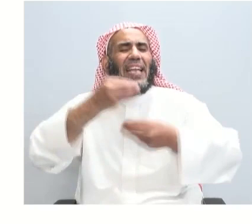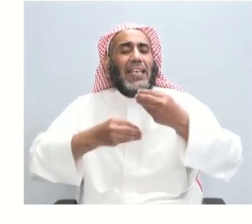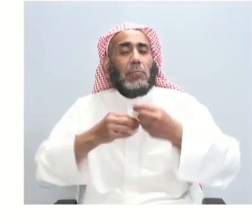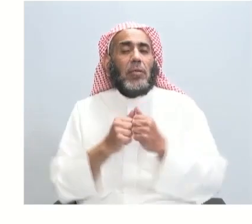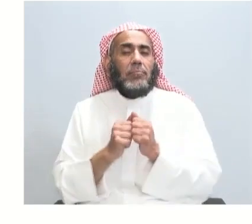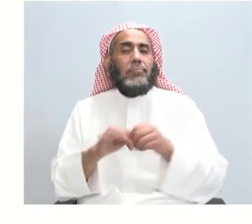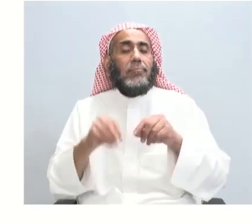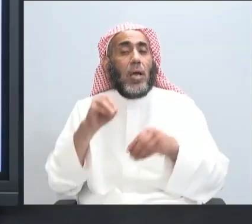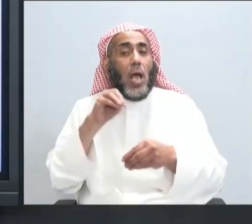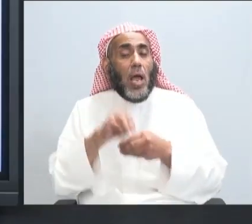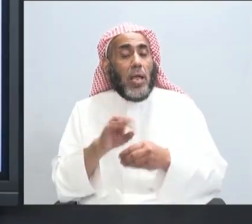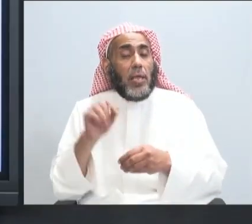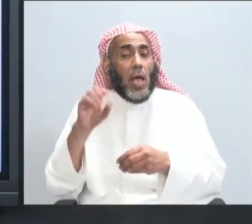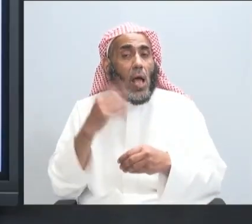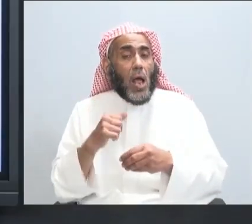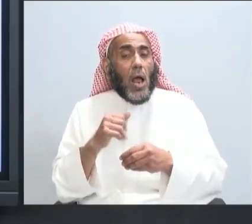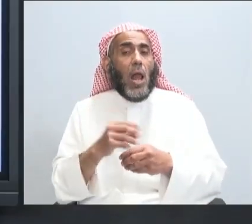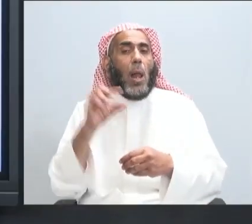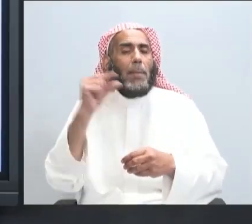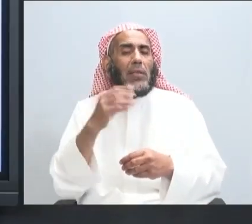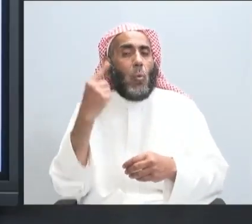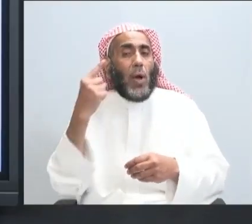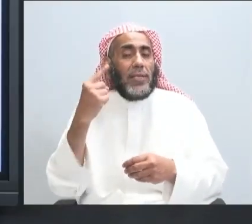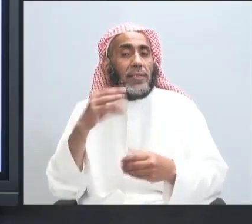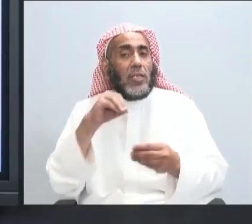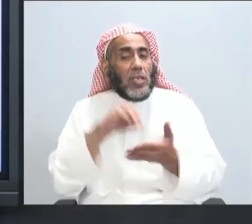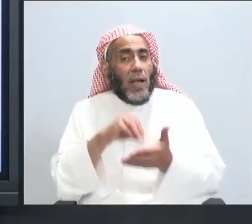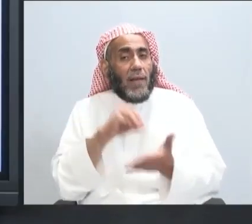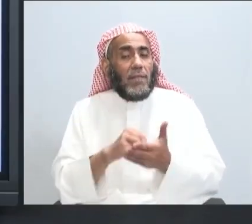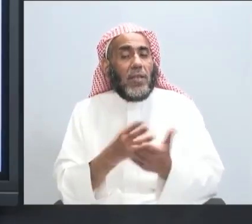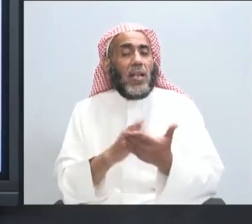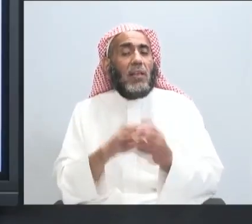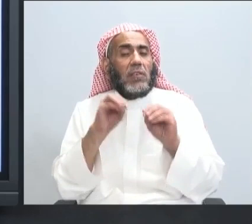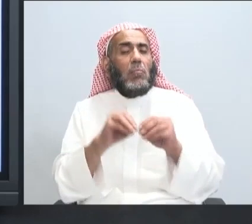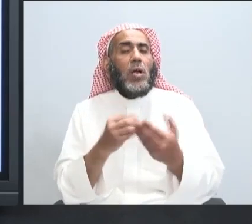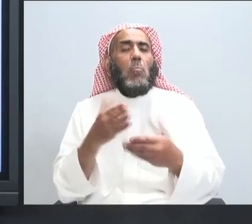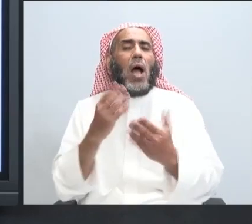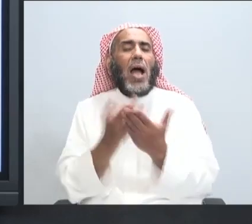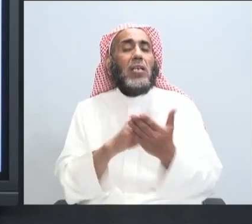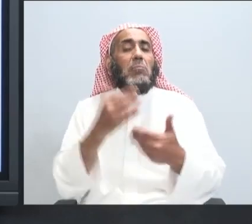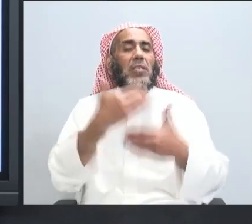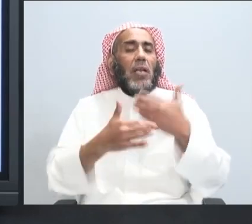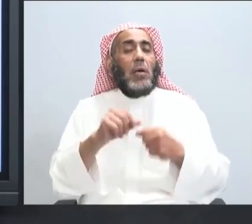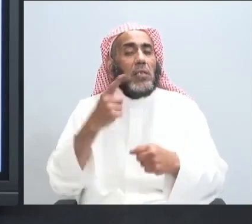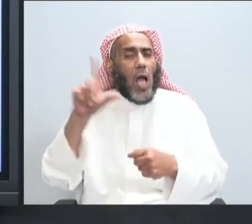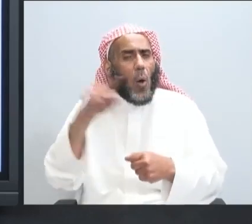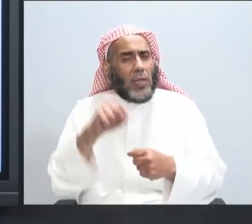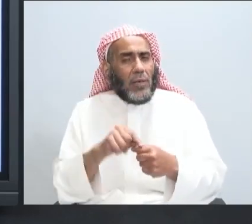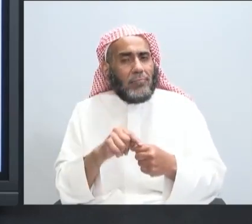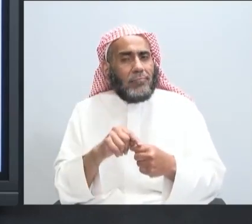أنه إذا كان المادة واحدة هنا تجدها في نفس الموضع في معاجم التقليبات، صحيح أم خاطئ؟